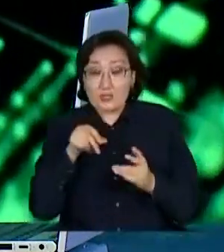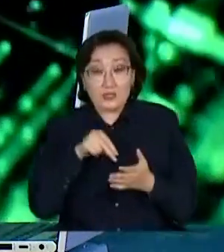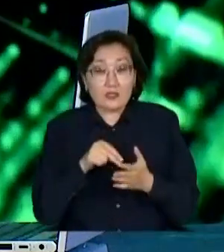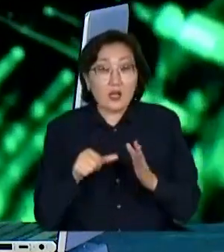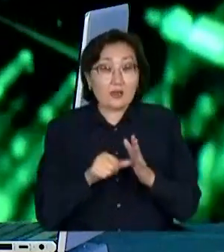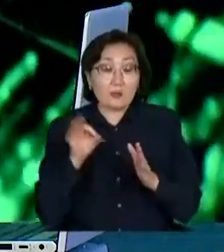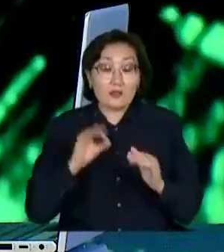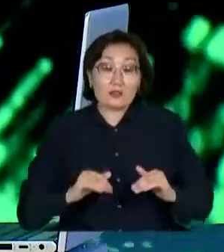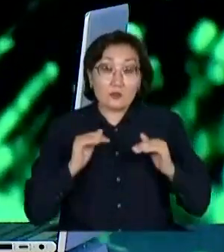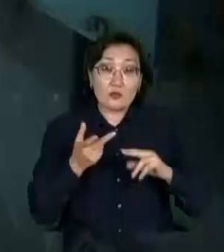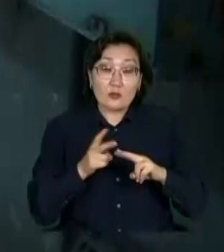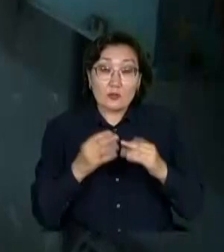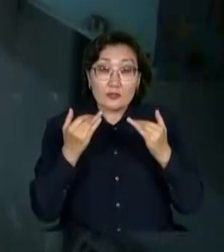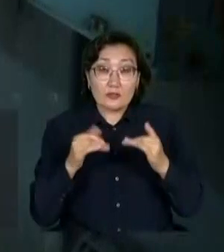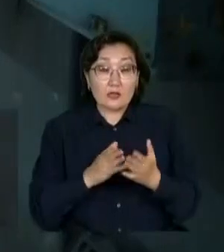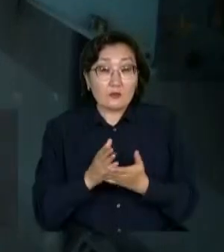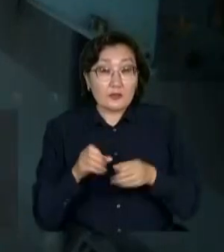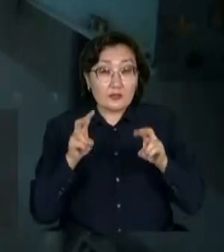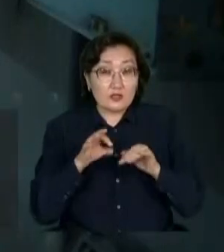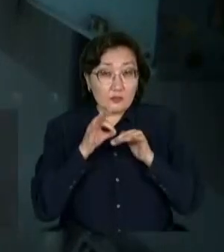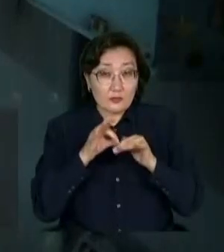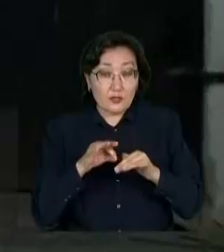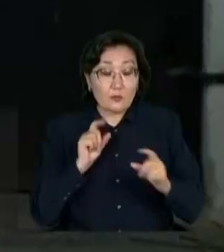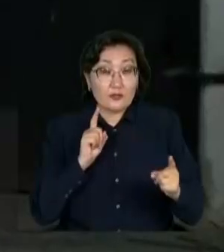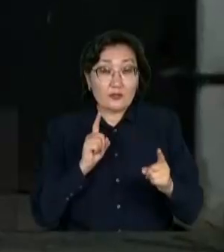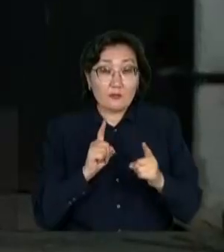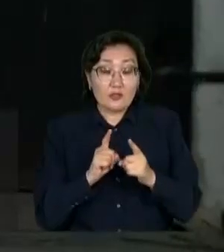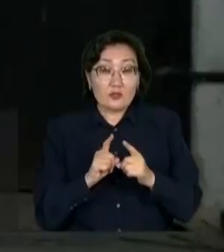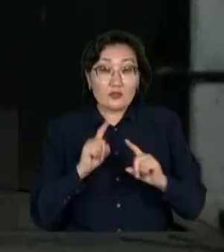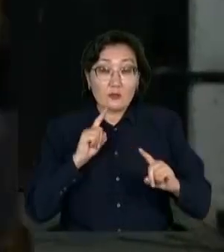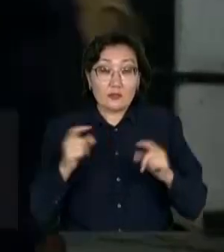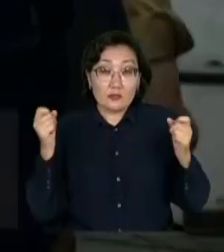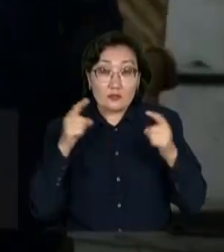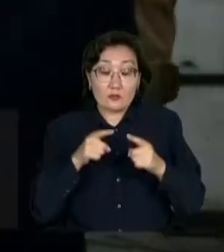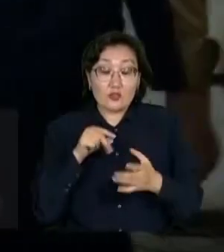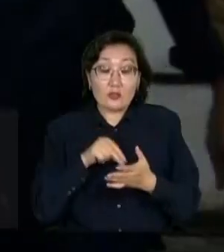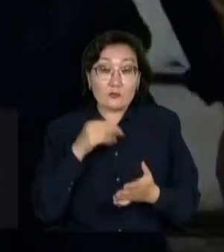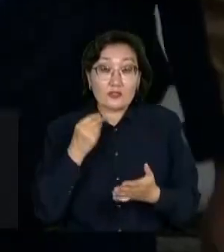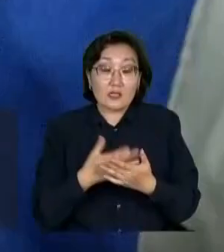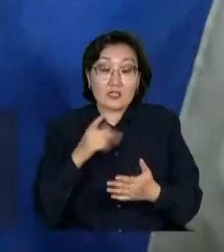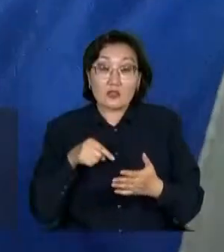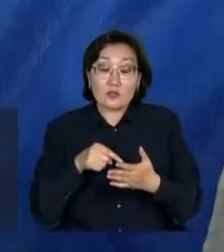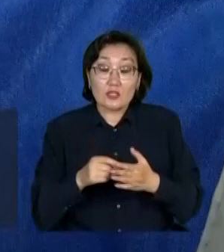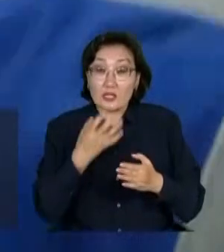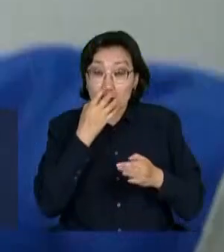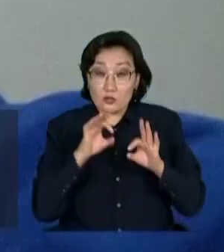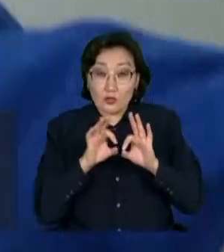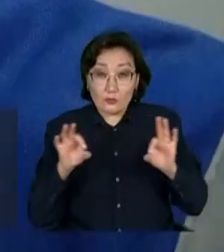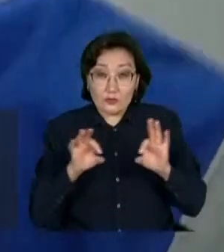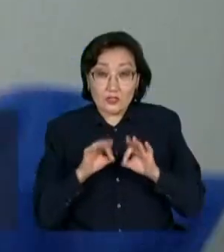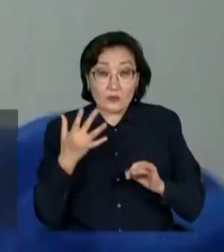6% өседі. Бұл туралы бүгін сала мамандар өткізген басқосуда белгілі болды. Тариф құнының өсуі қаладағы жылу желілерінің